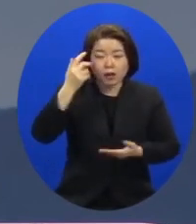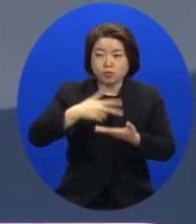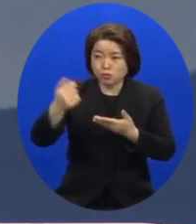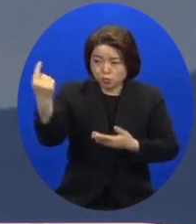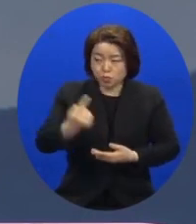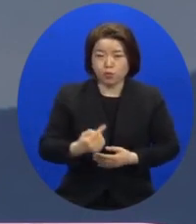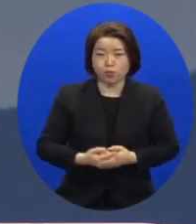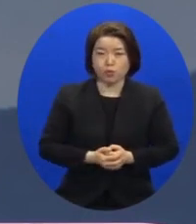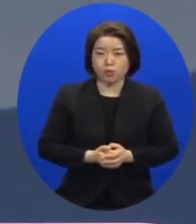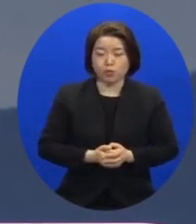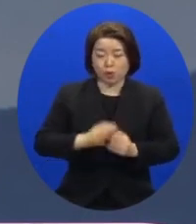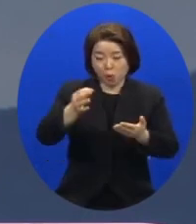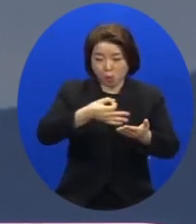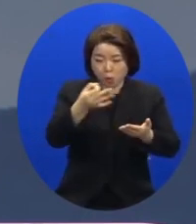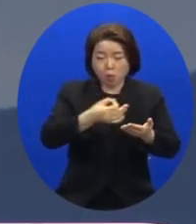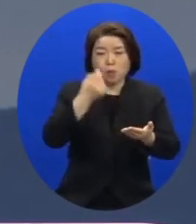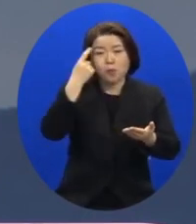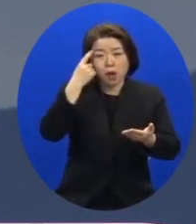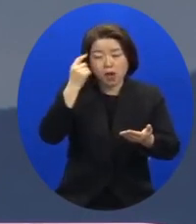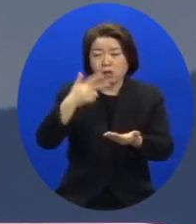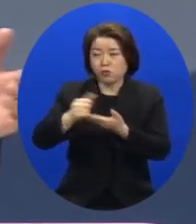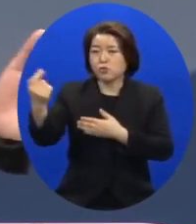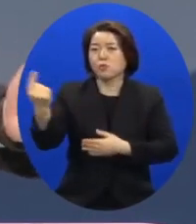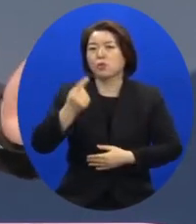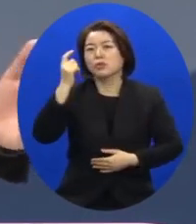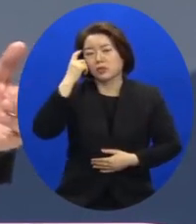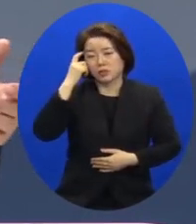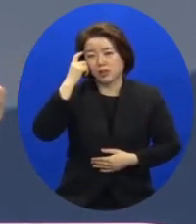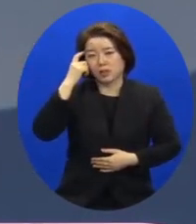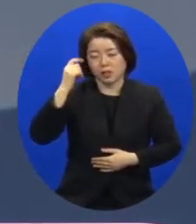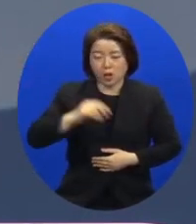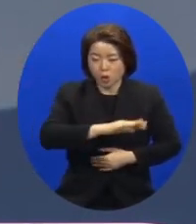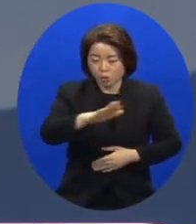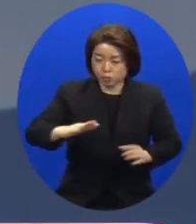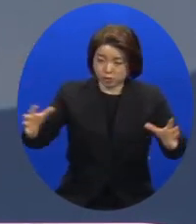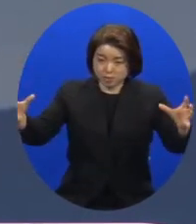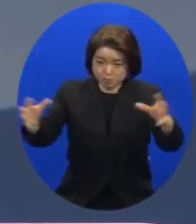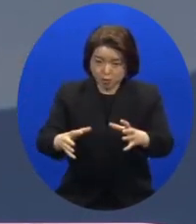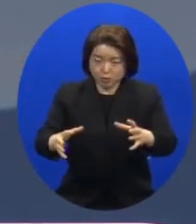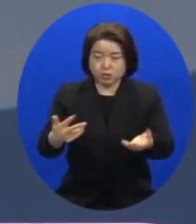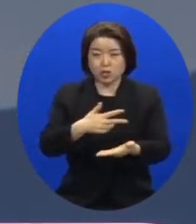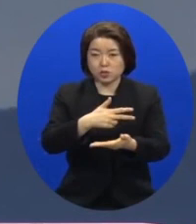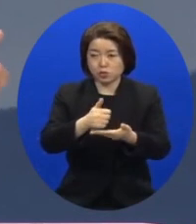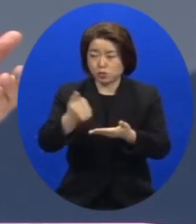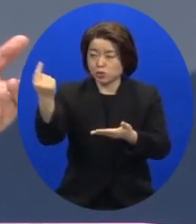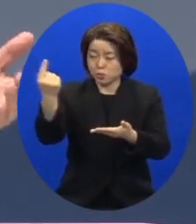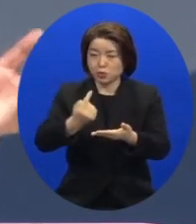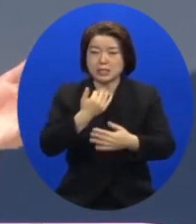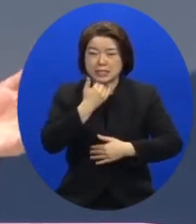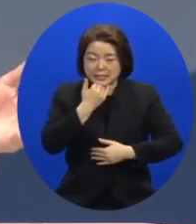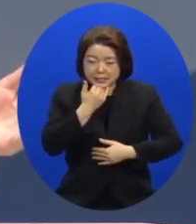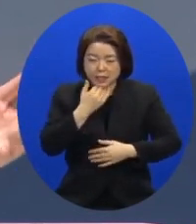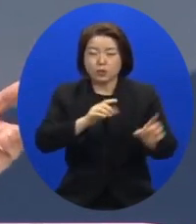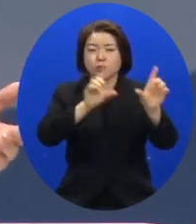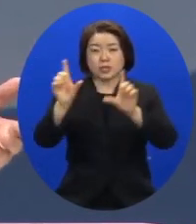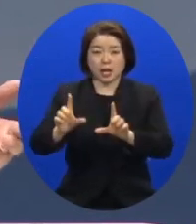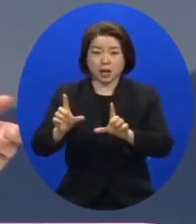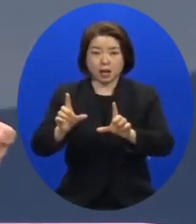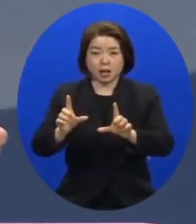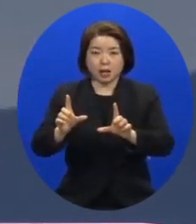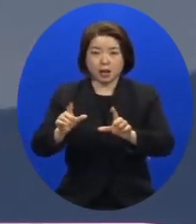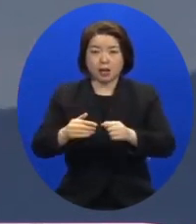오실 텐데 도는 외부로 주님 이제 오실 텐데 우리 모여서 주님 오시는 주님을 기다리고 삽시다